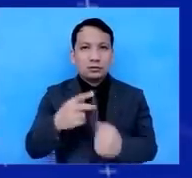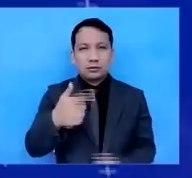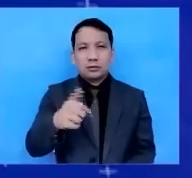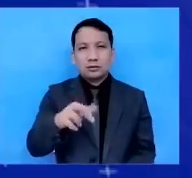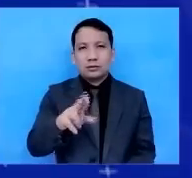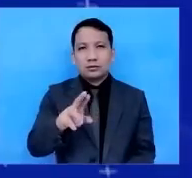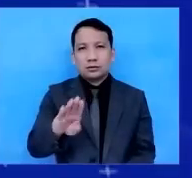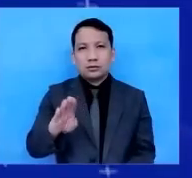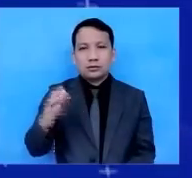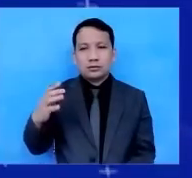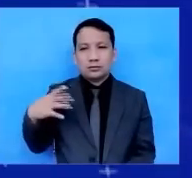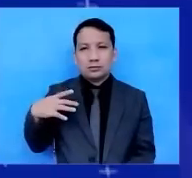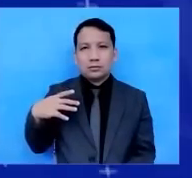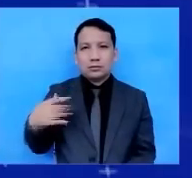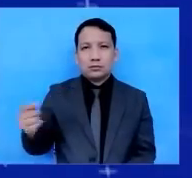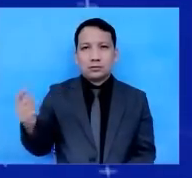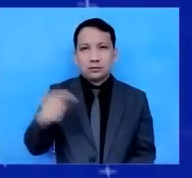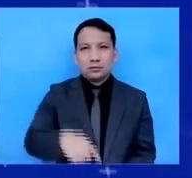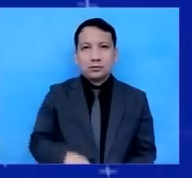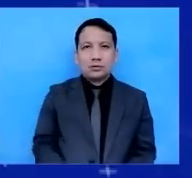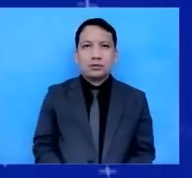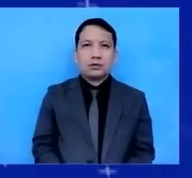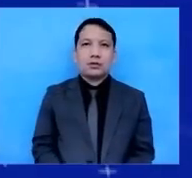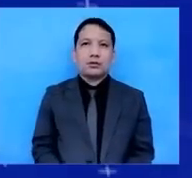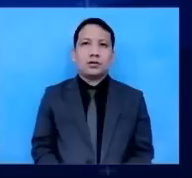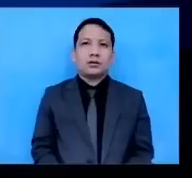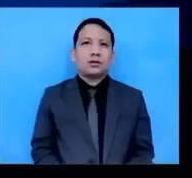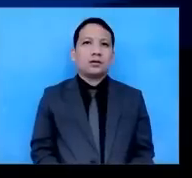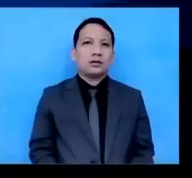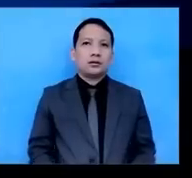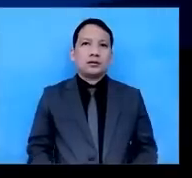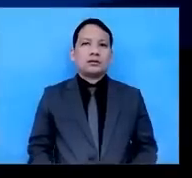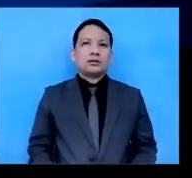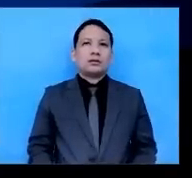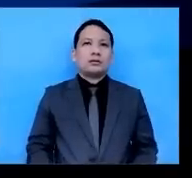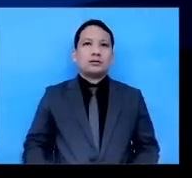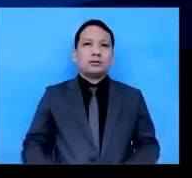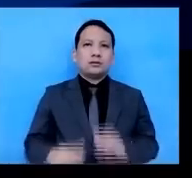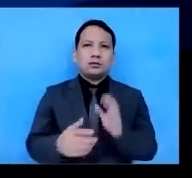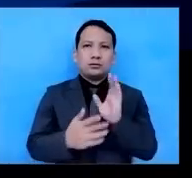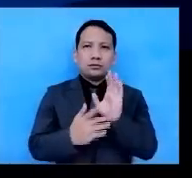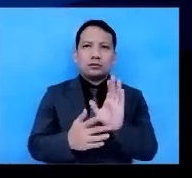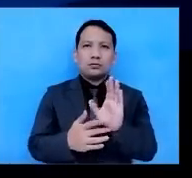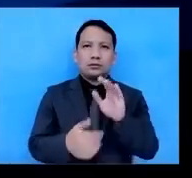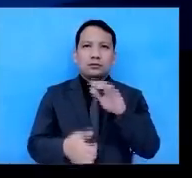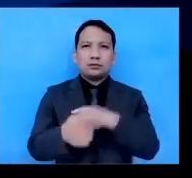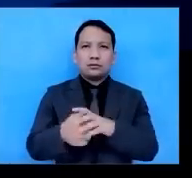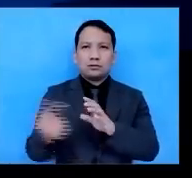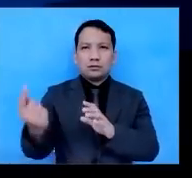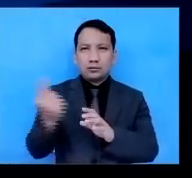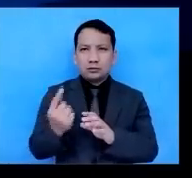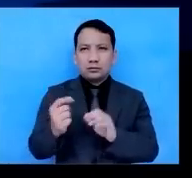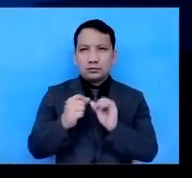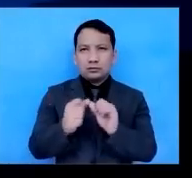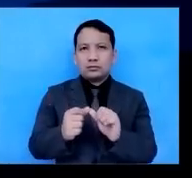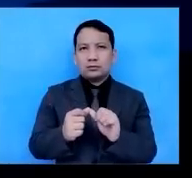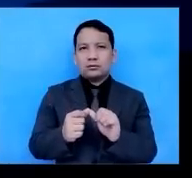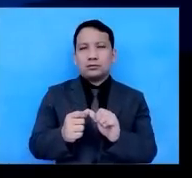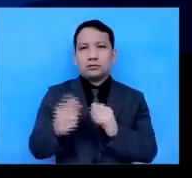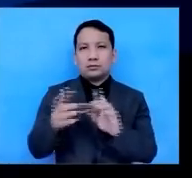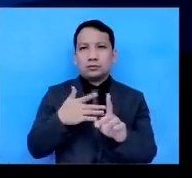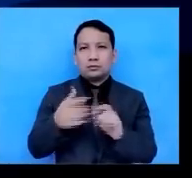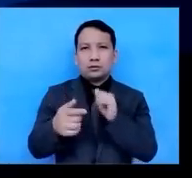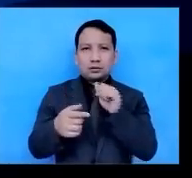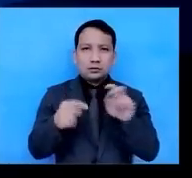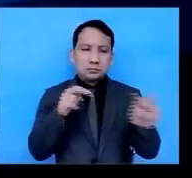habang naghihintay, naka-on yung screen ng phone ko, bigla siyang lumapit. Siguro, tinake advantage yung ano, nakita